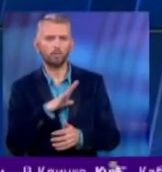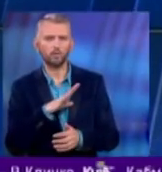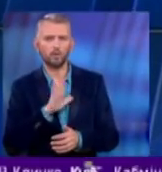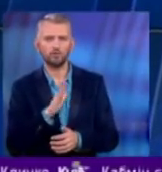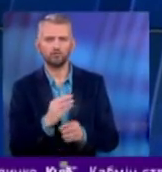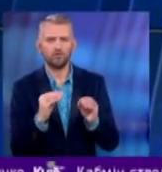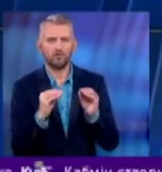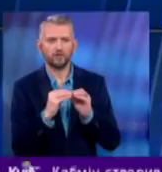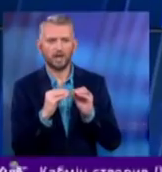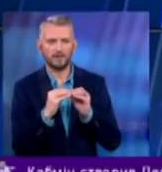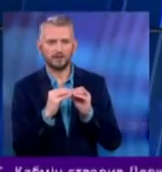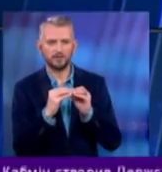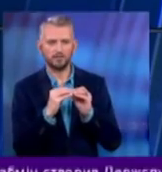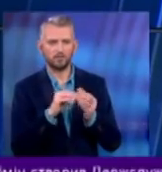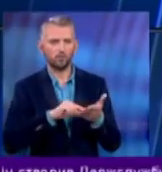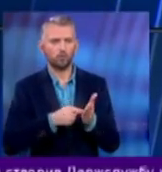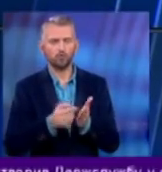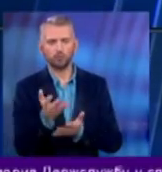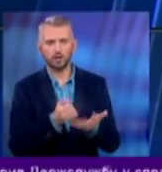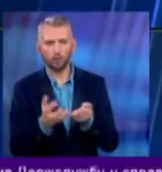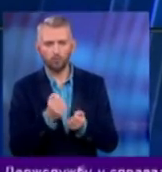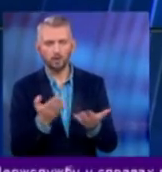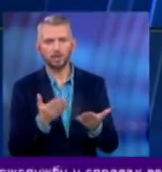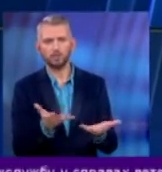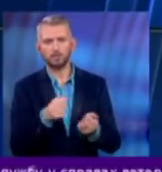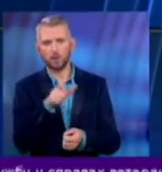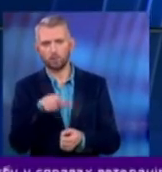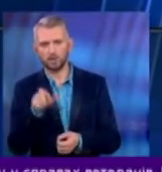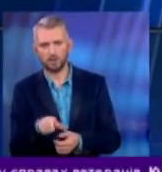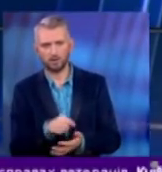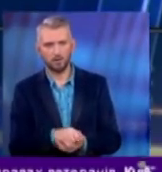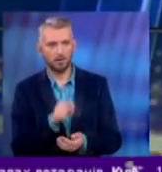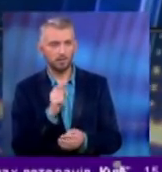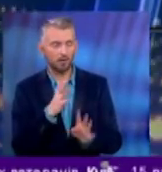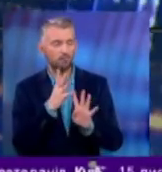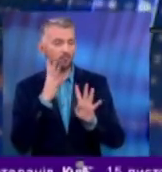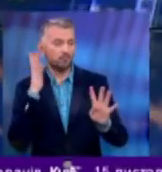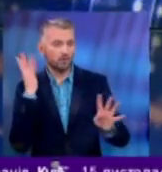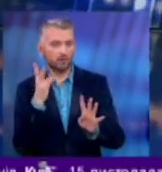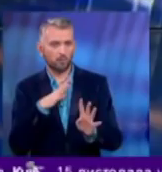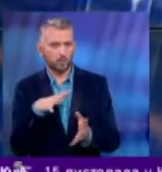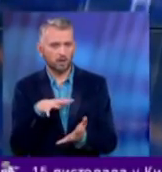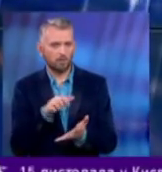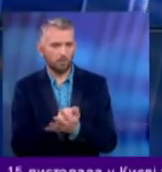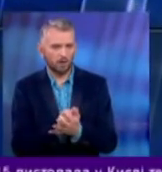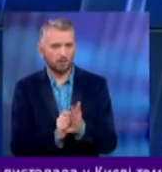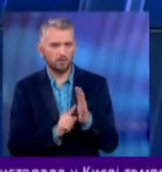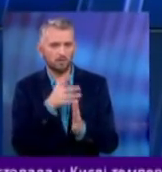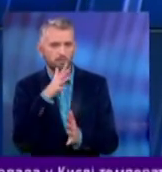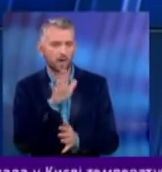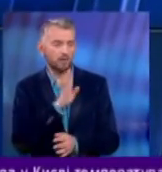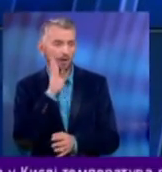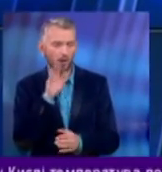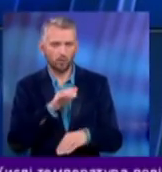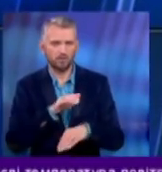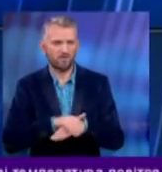лише 10 точок прийому, які приймали громадяни. Там чергу потрібно було займати там, з 5 ранку, і не факт, що ти